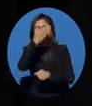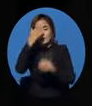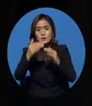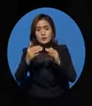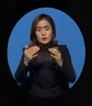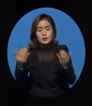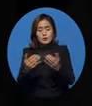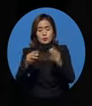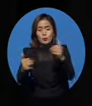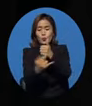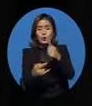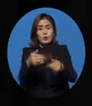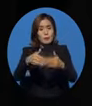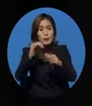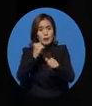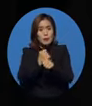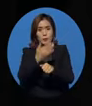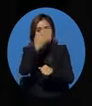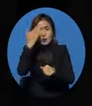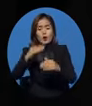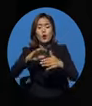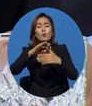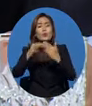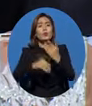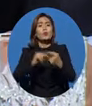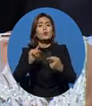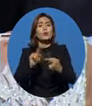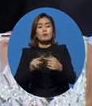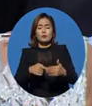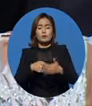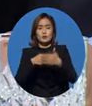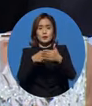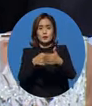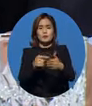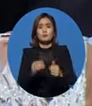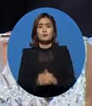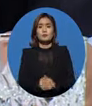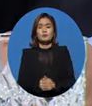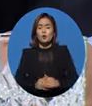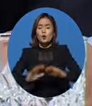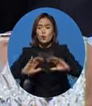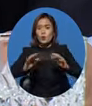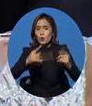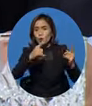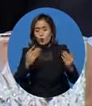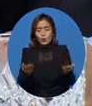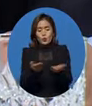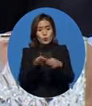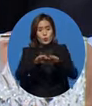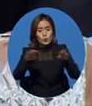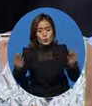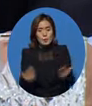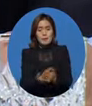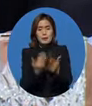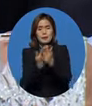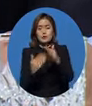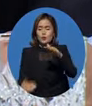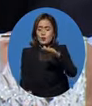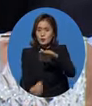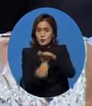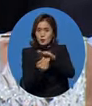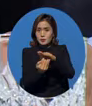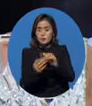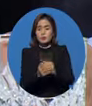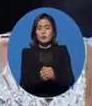을지로위원회 설치하고 민주당 청년 아카데미 를 추진하겠습니다 국가 균형발전 정책 반드시 이루어 내겠습니다